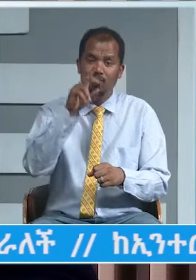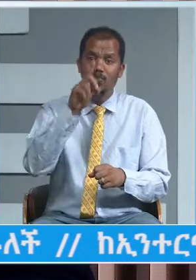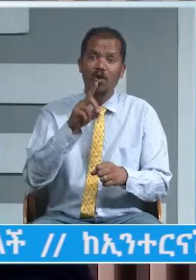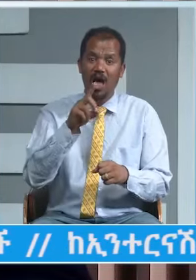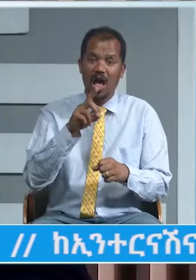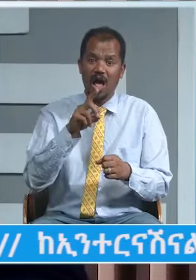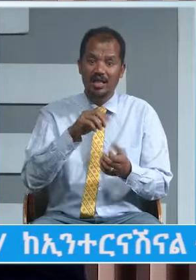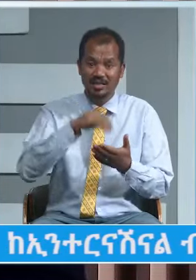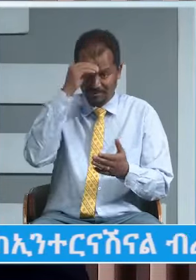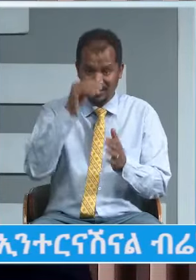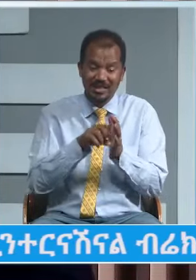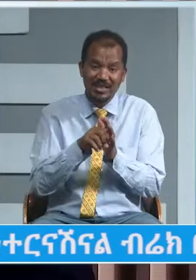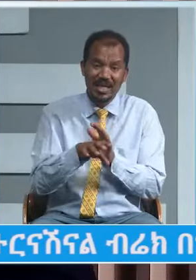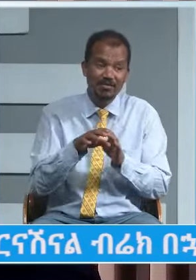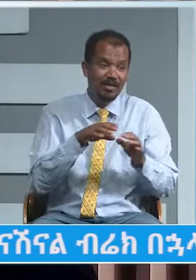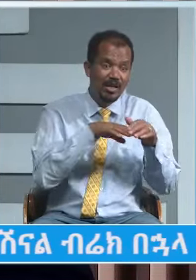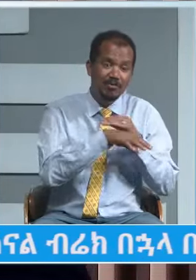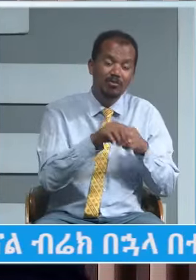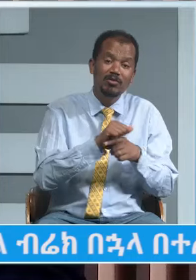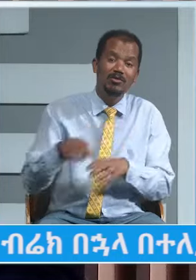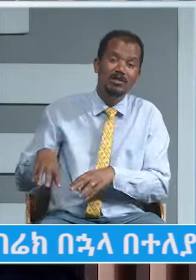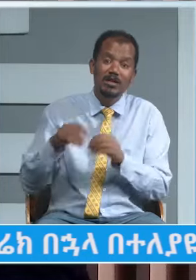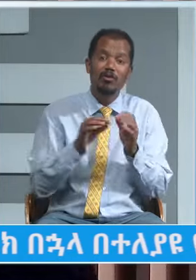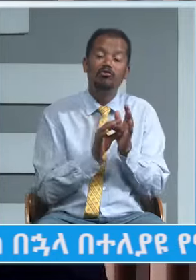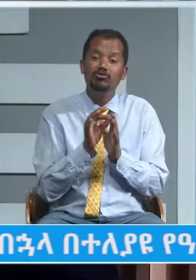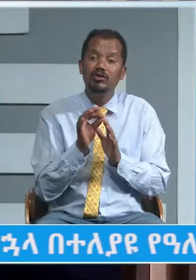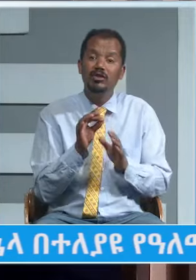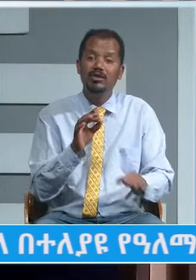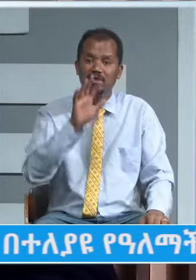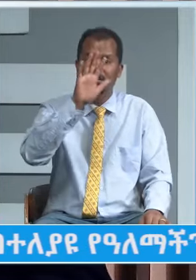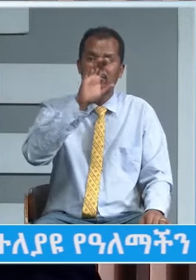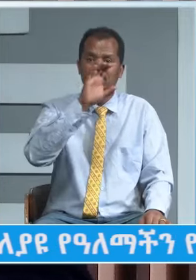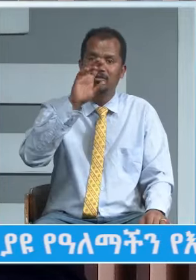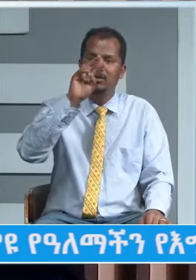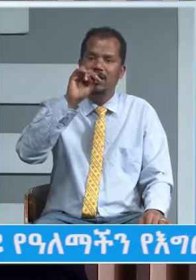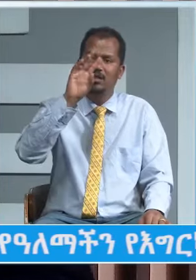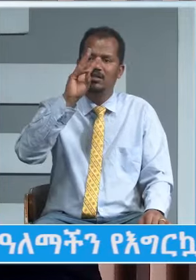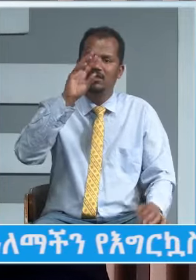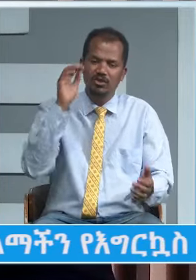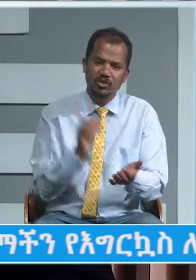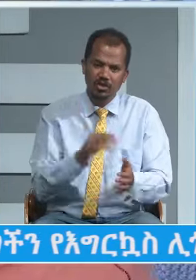ሙያ ስልጠና ዘርፍ ገብቶ የሚሰለጥኑ ሰልጣኞች ቁጥር